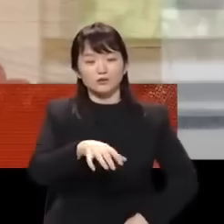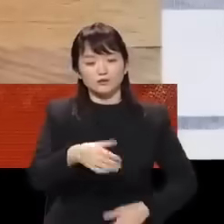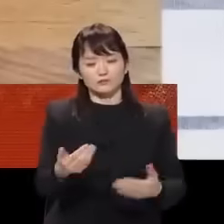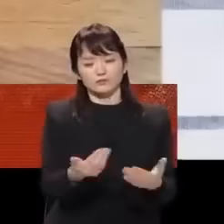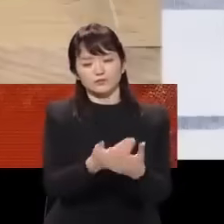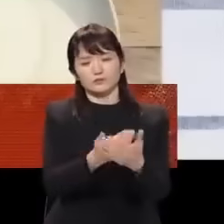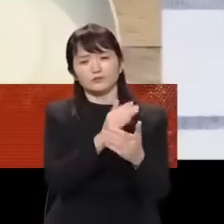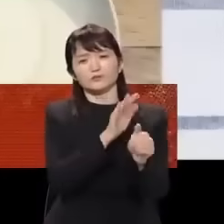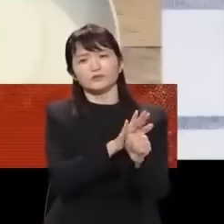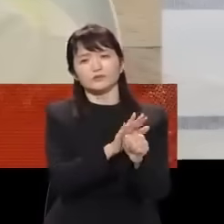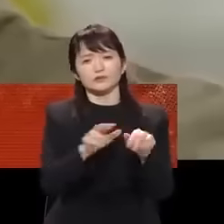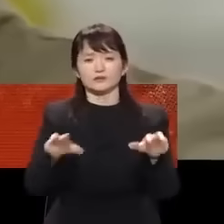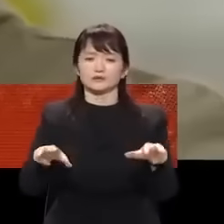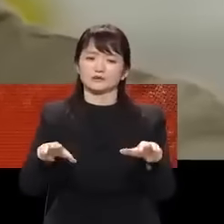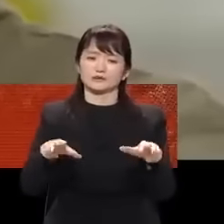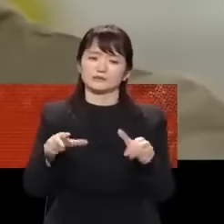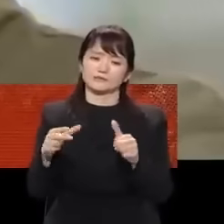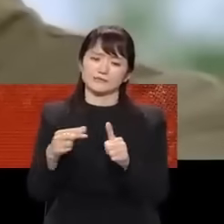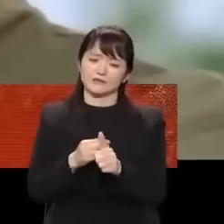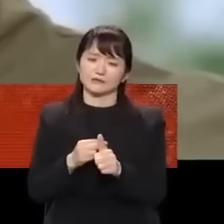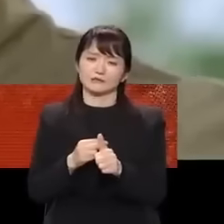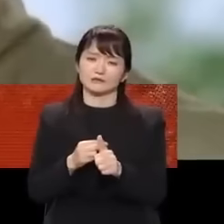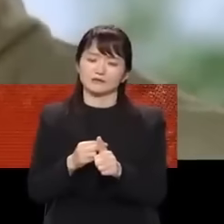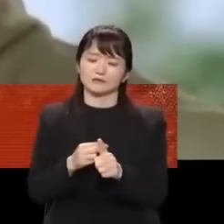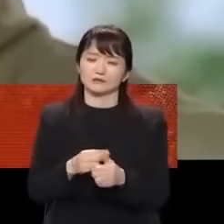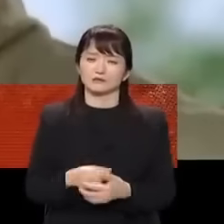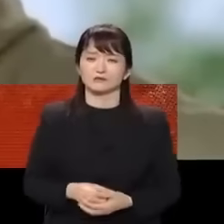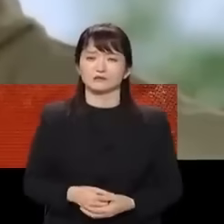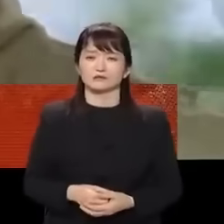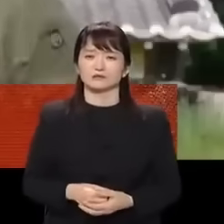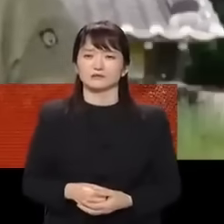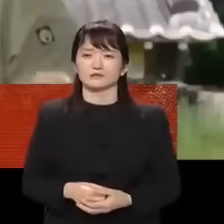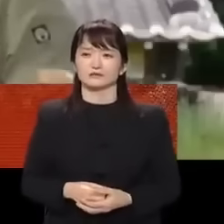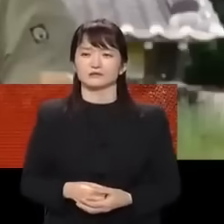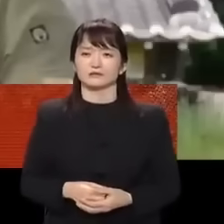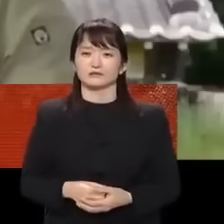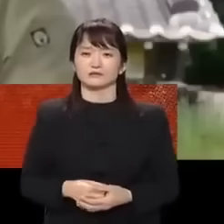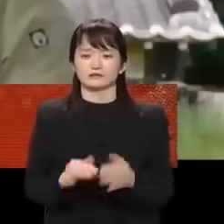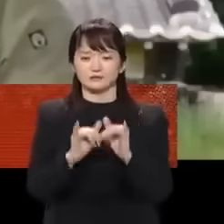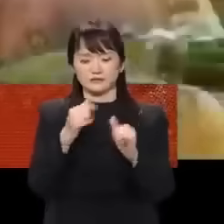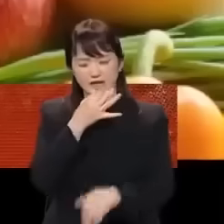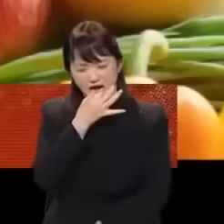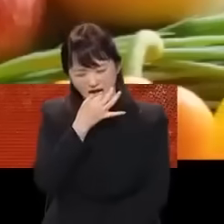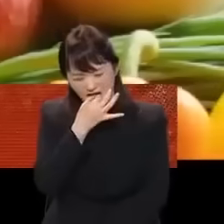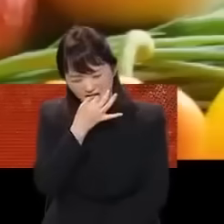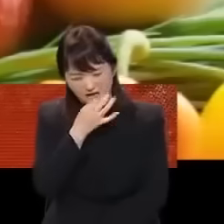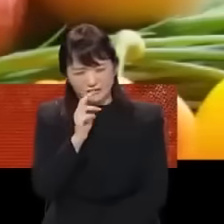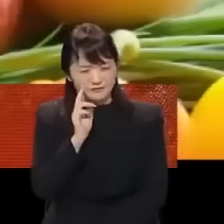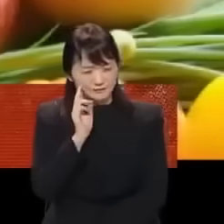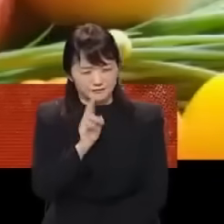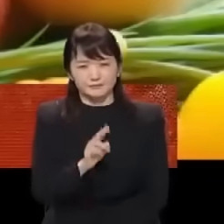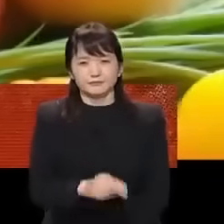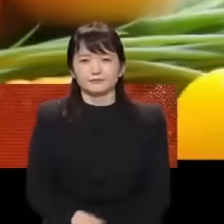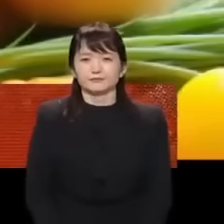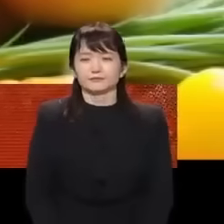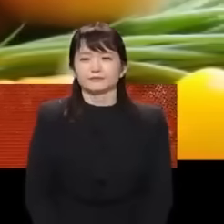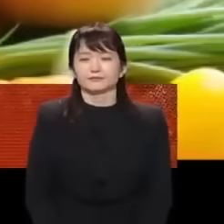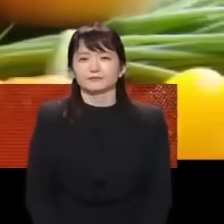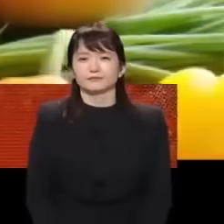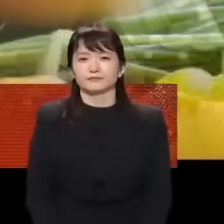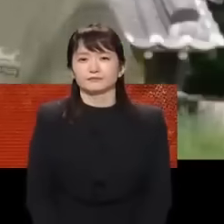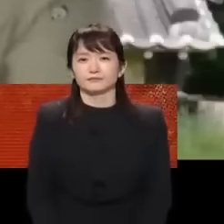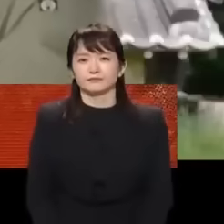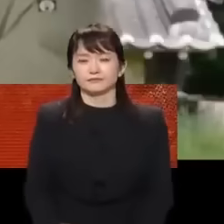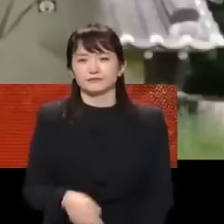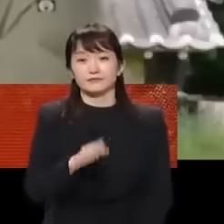거였는데 지금 이렇게 된 상황 아니겠습니까 정말 이게 지금 인간의 욕심이 정말 끝이 없다라는 생각도 좀 들고 화장실 갈